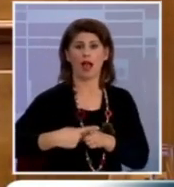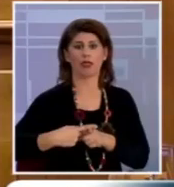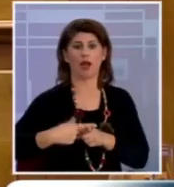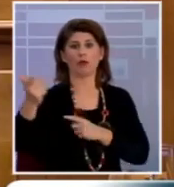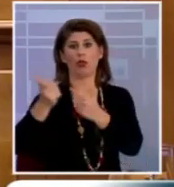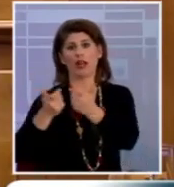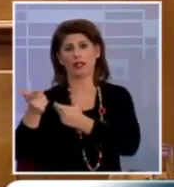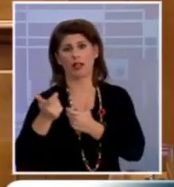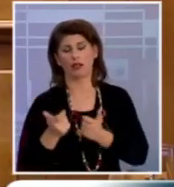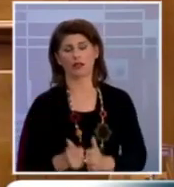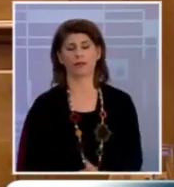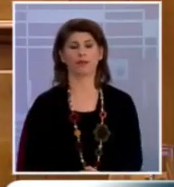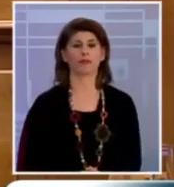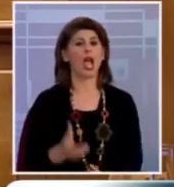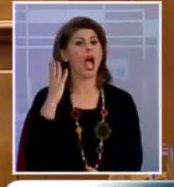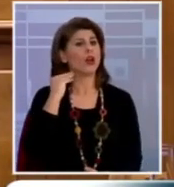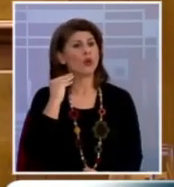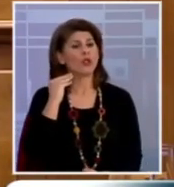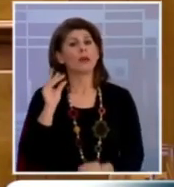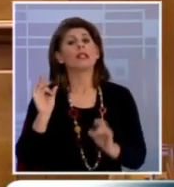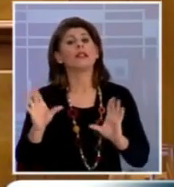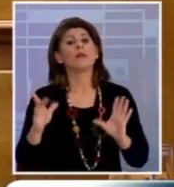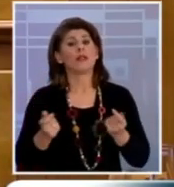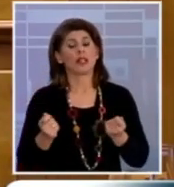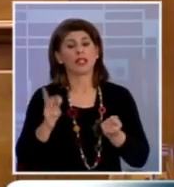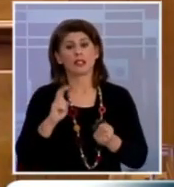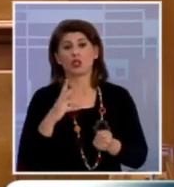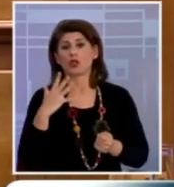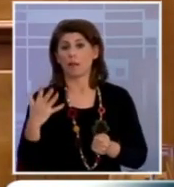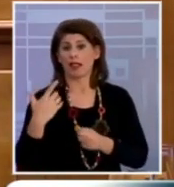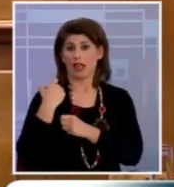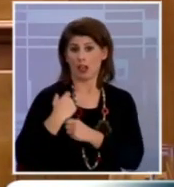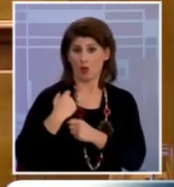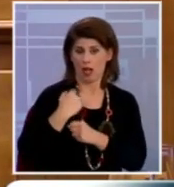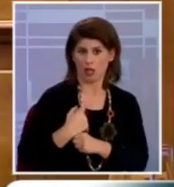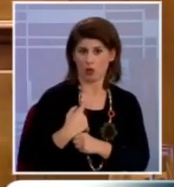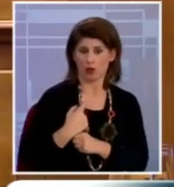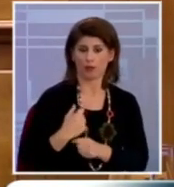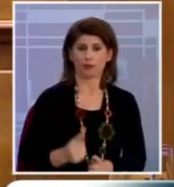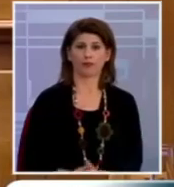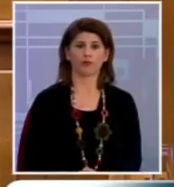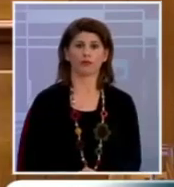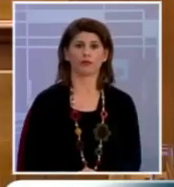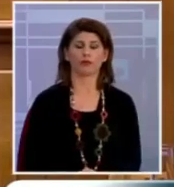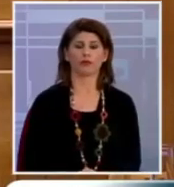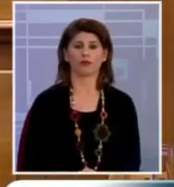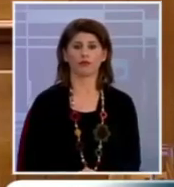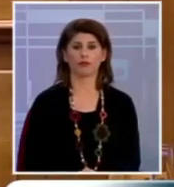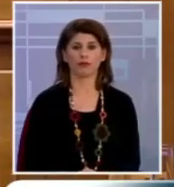Ακούσαμε επίσης, σαν να μην συνέβη τίποτα στις 25 Ιανουαρίου, όλη την